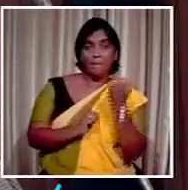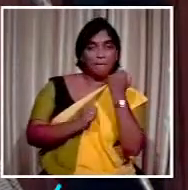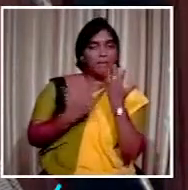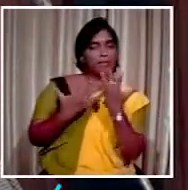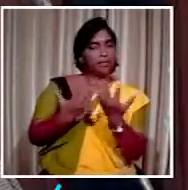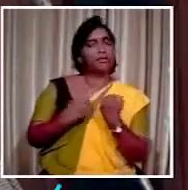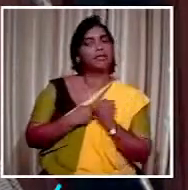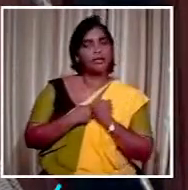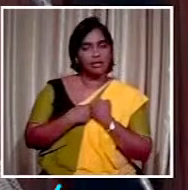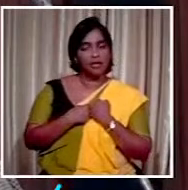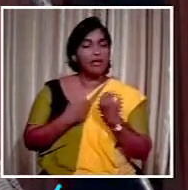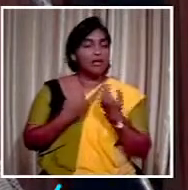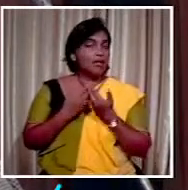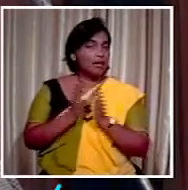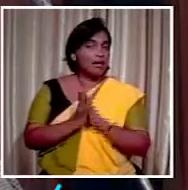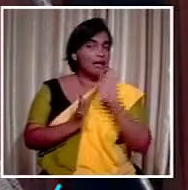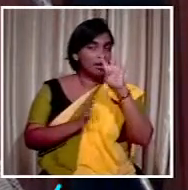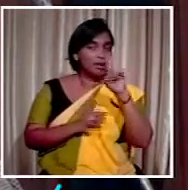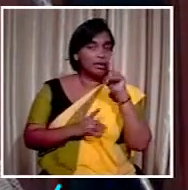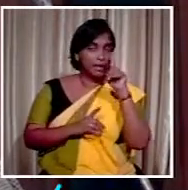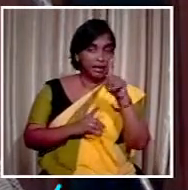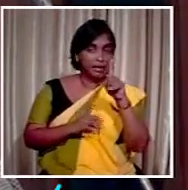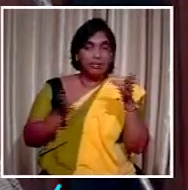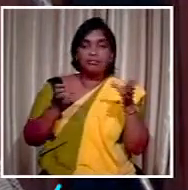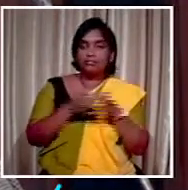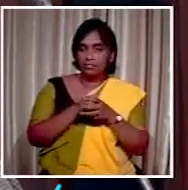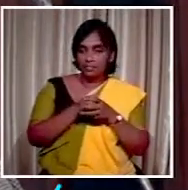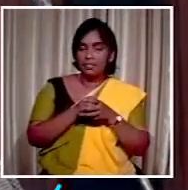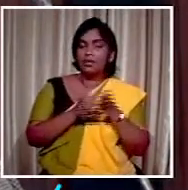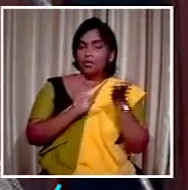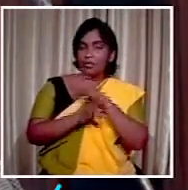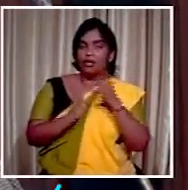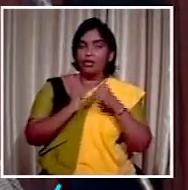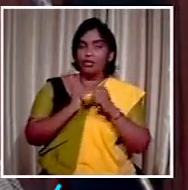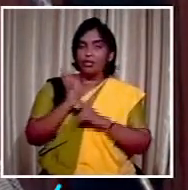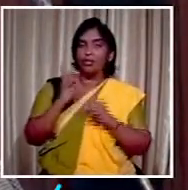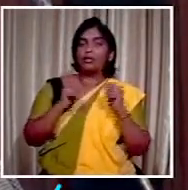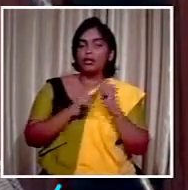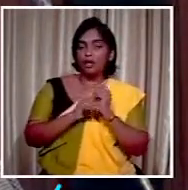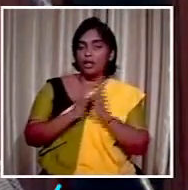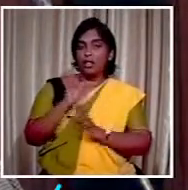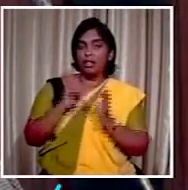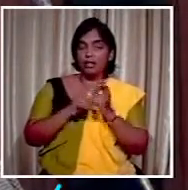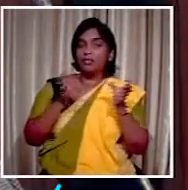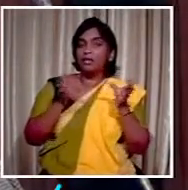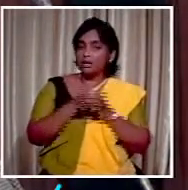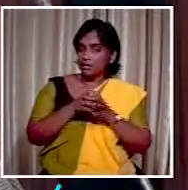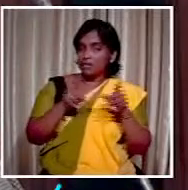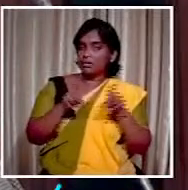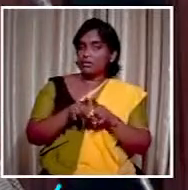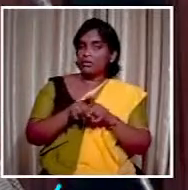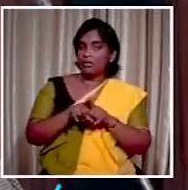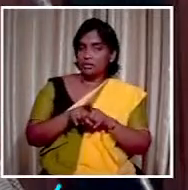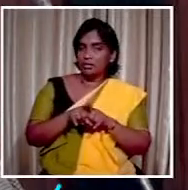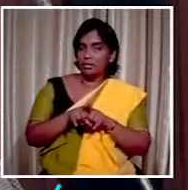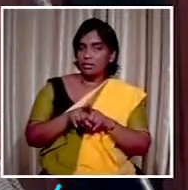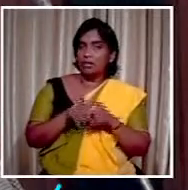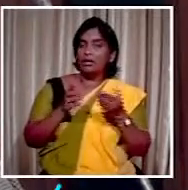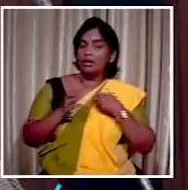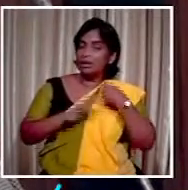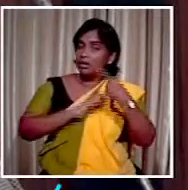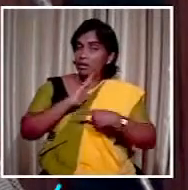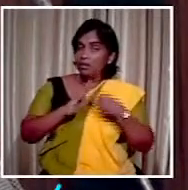අරගෙන අපි 42ක් විතරක් ඉන්න එදා එක්සත් ජාතික පක්ෂයේ මන්ත්‍රී කණ්ඩායම විදියට අපේ